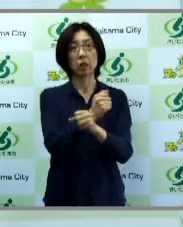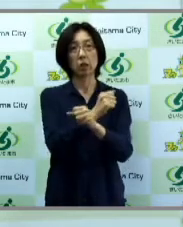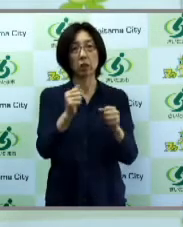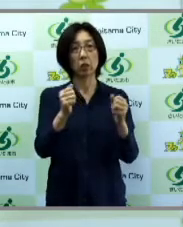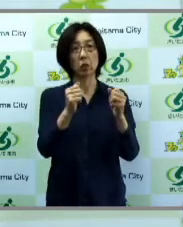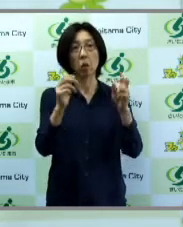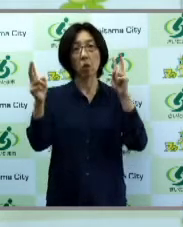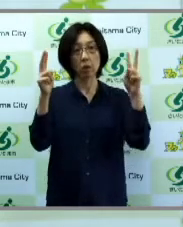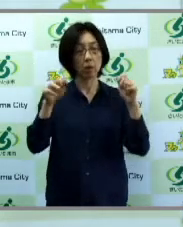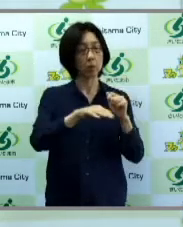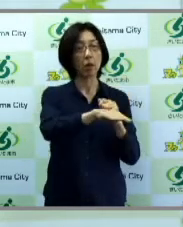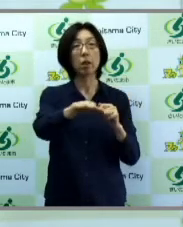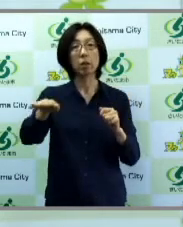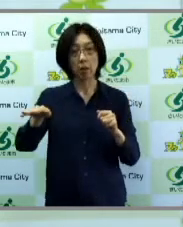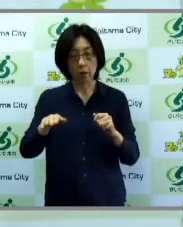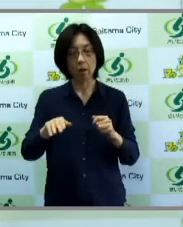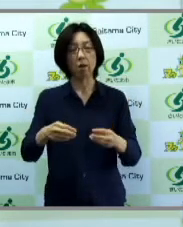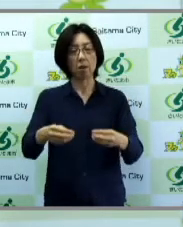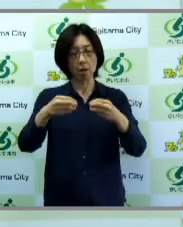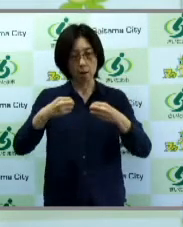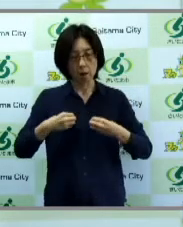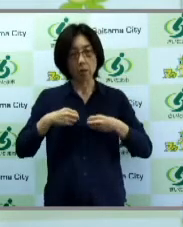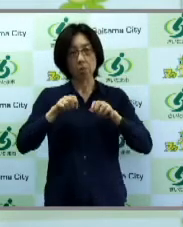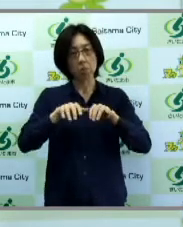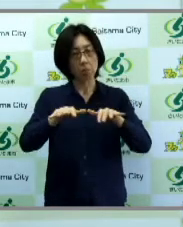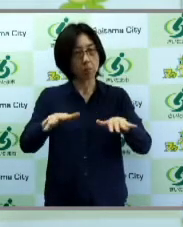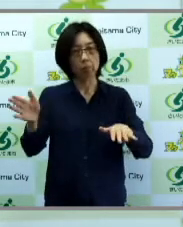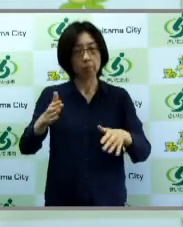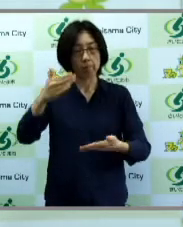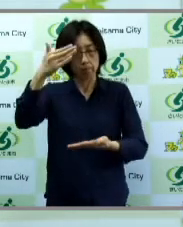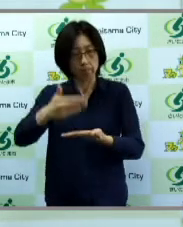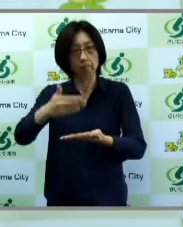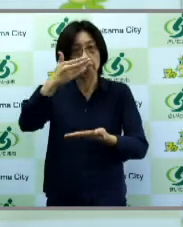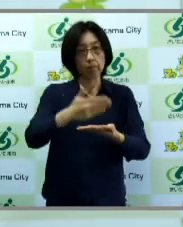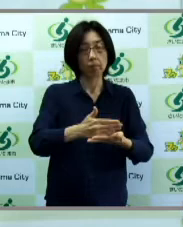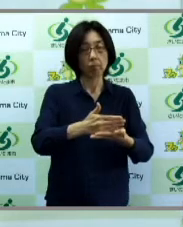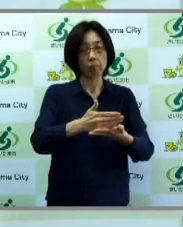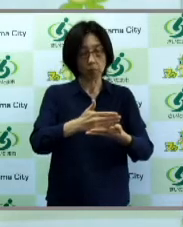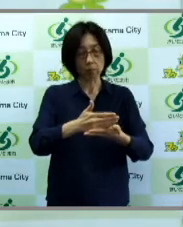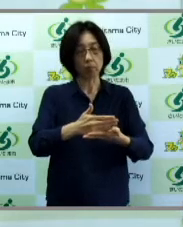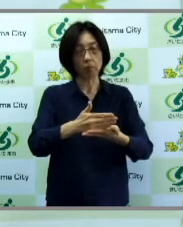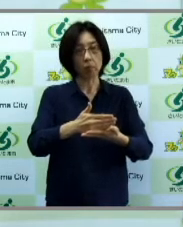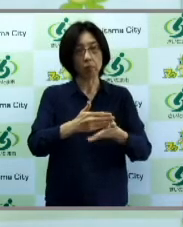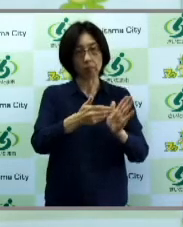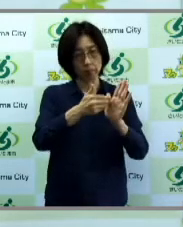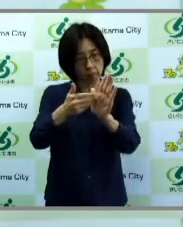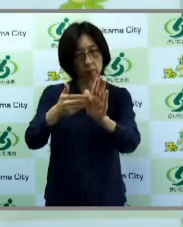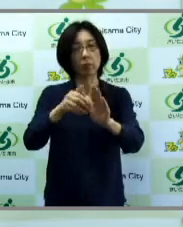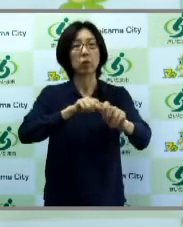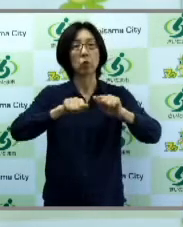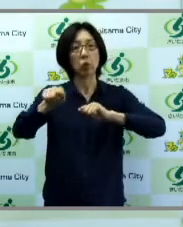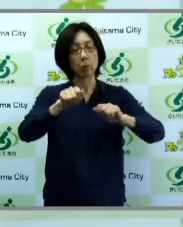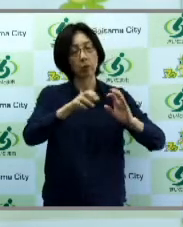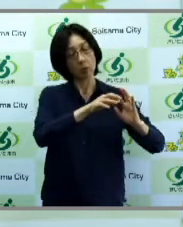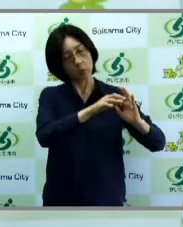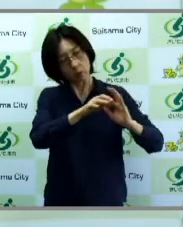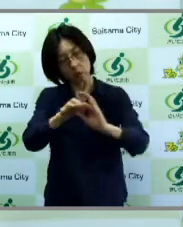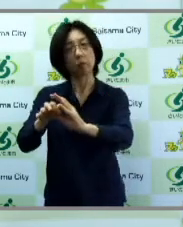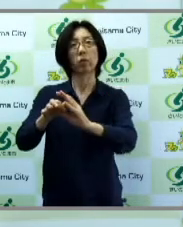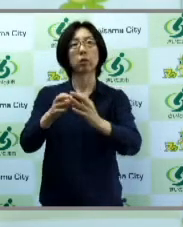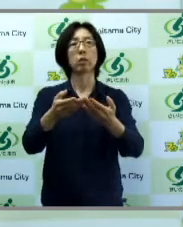拡大防止のためのそれぞれが取り組みをしっかりとしていただきながら、過ごしていただく必要があると思います。その中で、